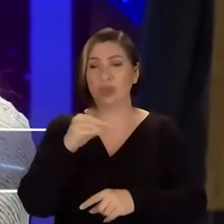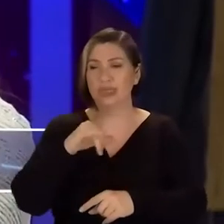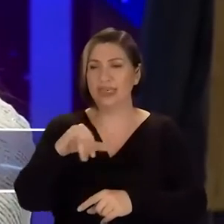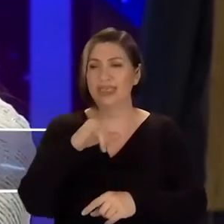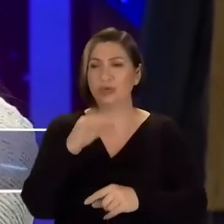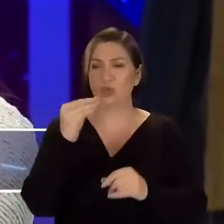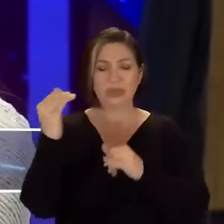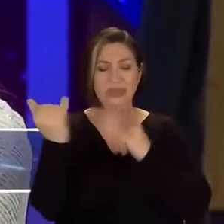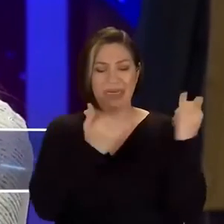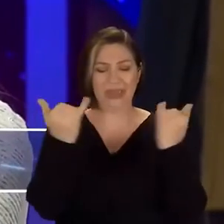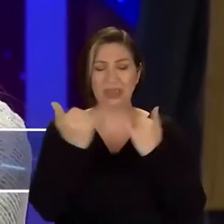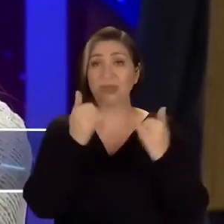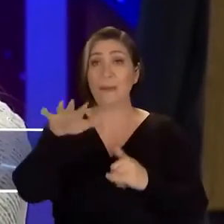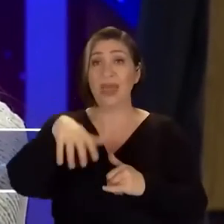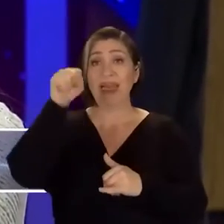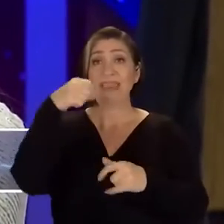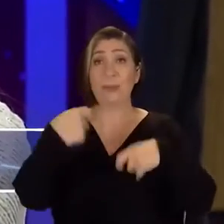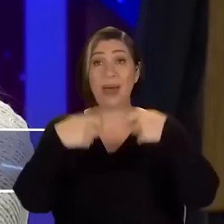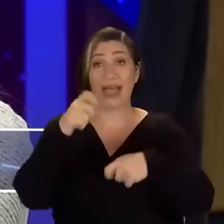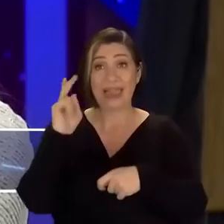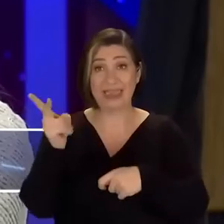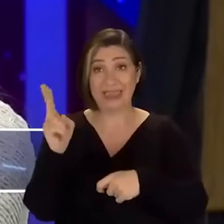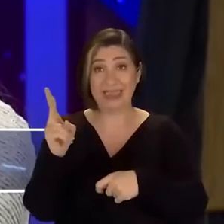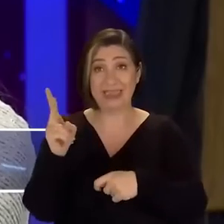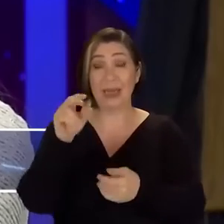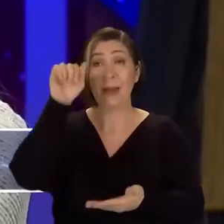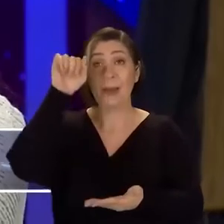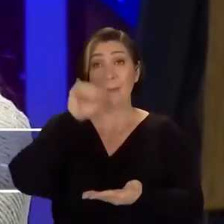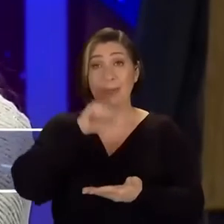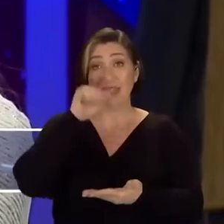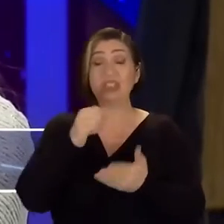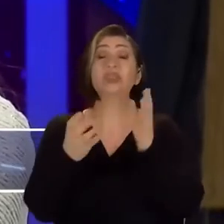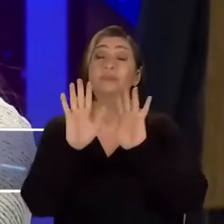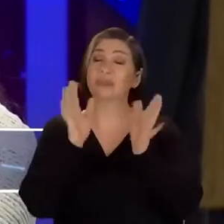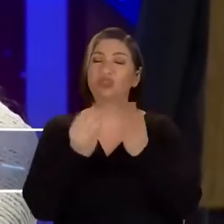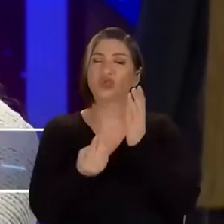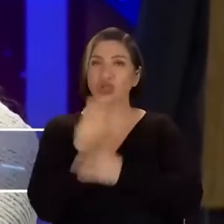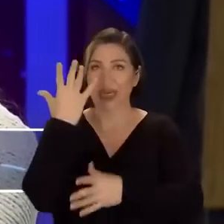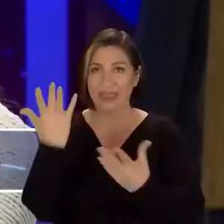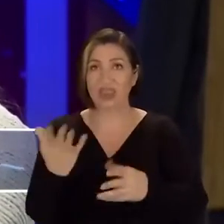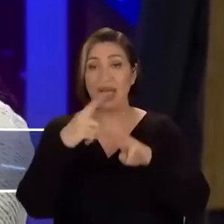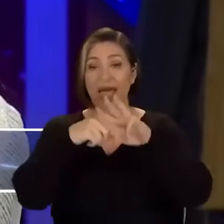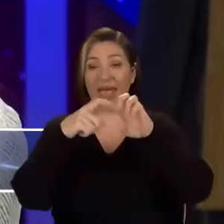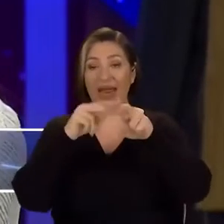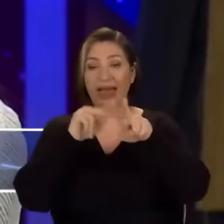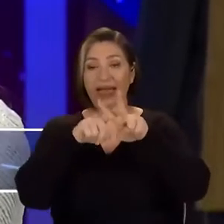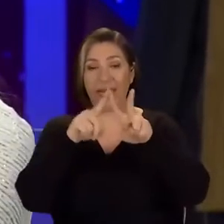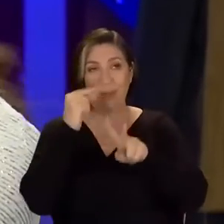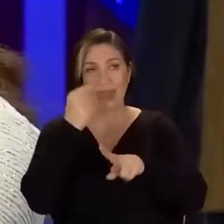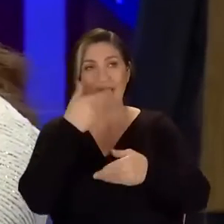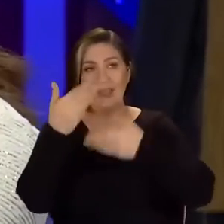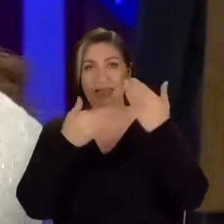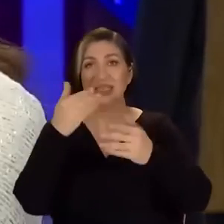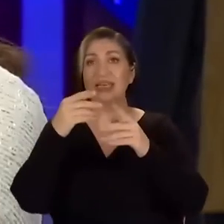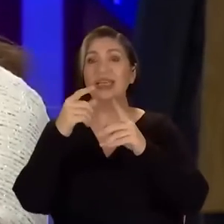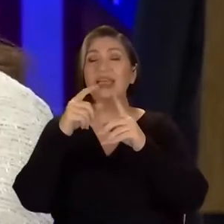zaten çok tartışacağımız merkez bankalarının basacağı, çıkartacağı, Erkan Bey'in bahsettiği dijital paralar